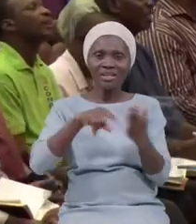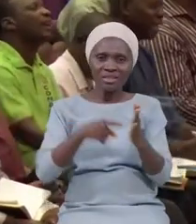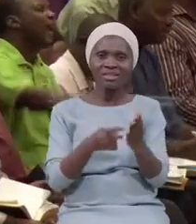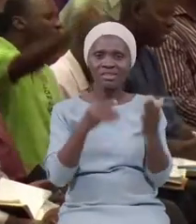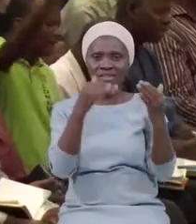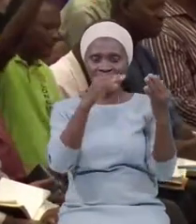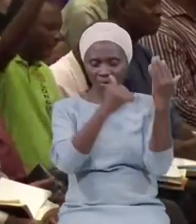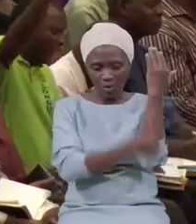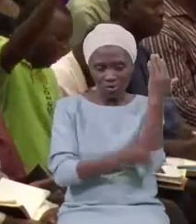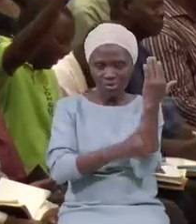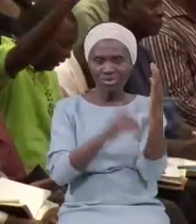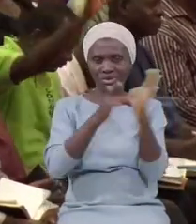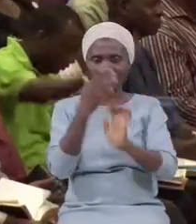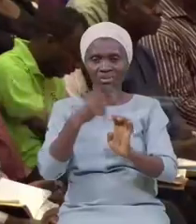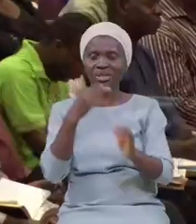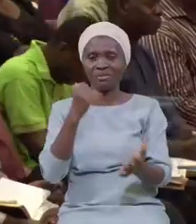guérison dans ce pays.